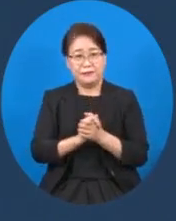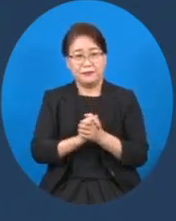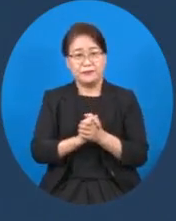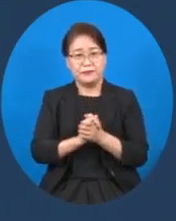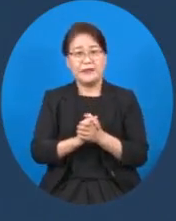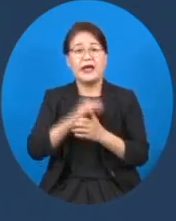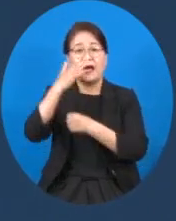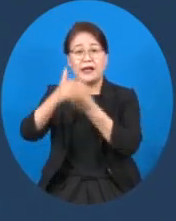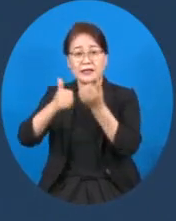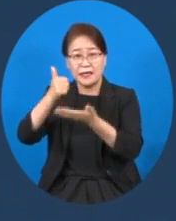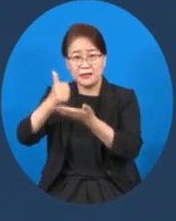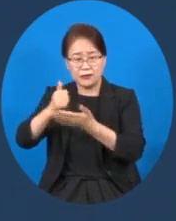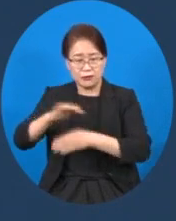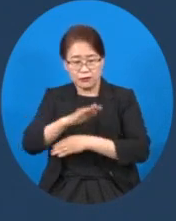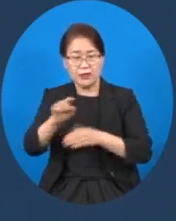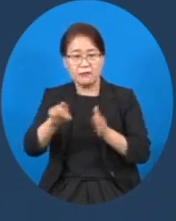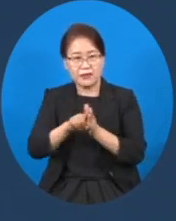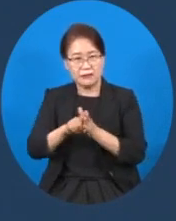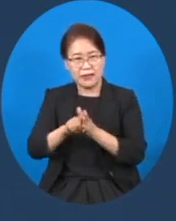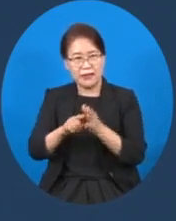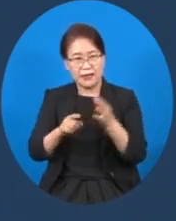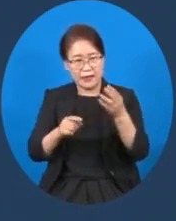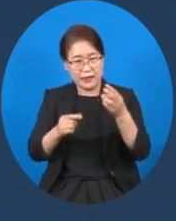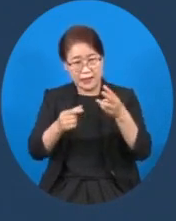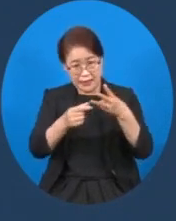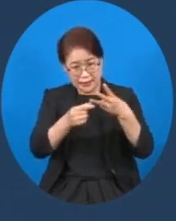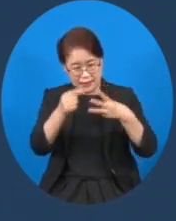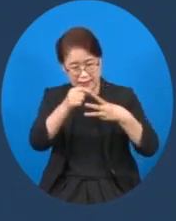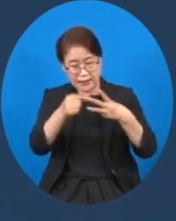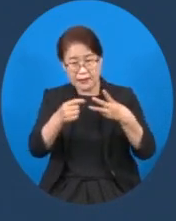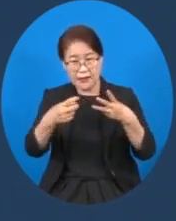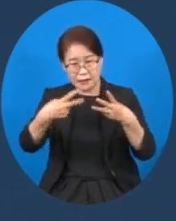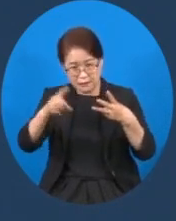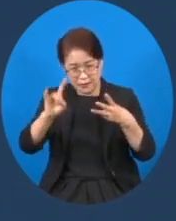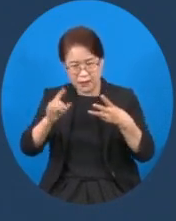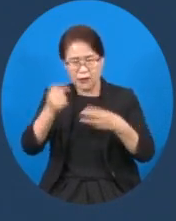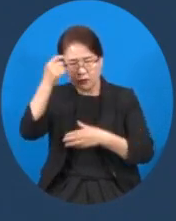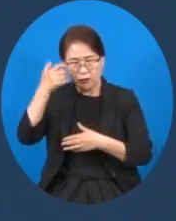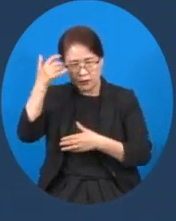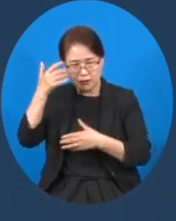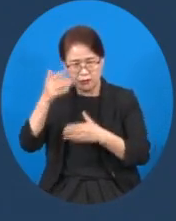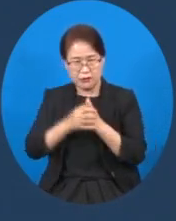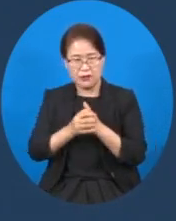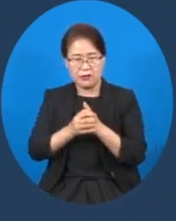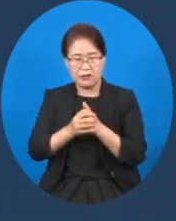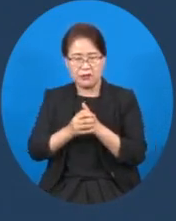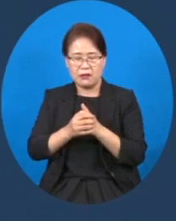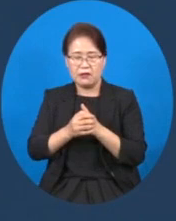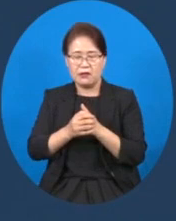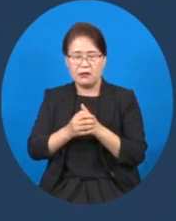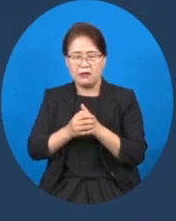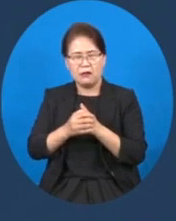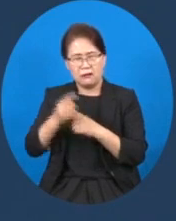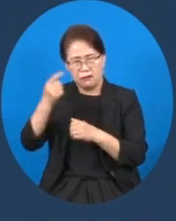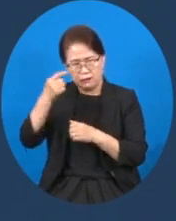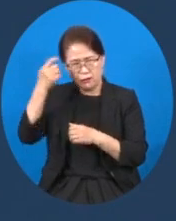아니라 하나님은 우리의 믿음의 3대가 영적 엔트로피의 법칙을